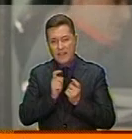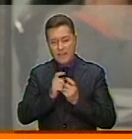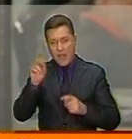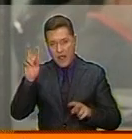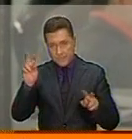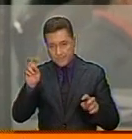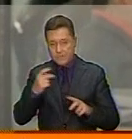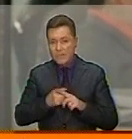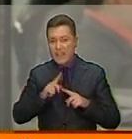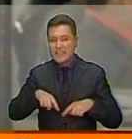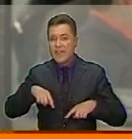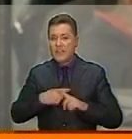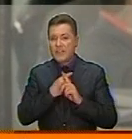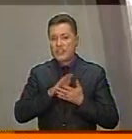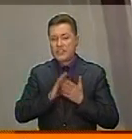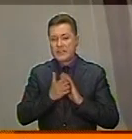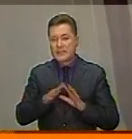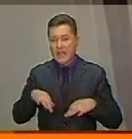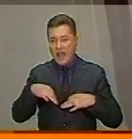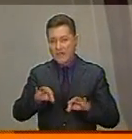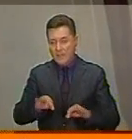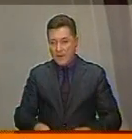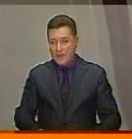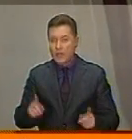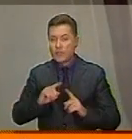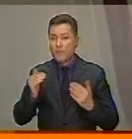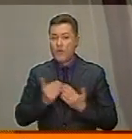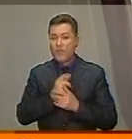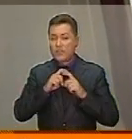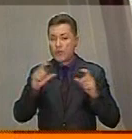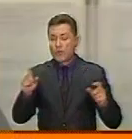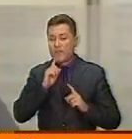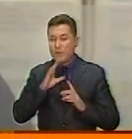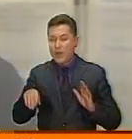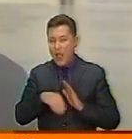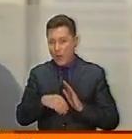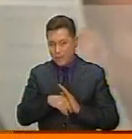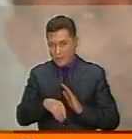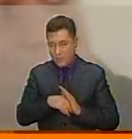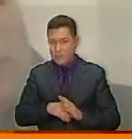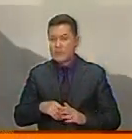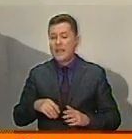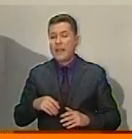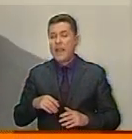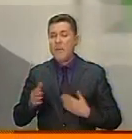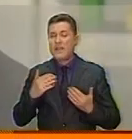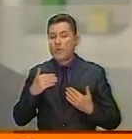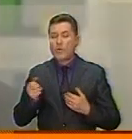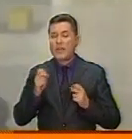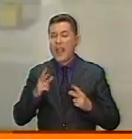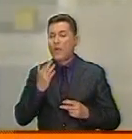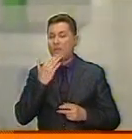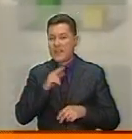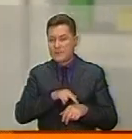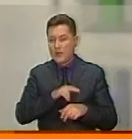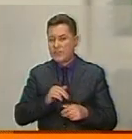це технічний стан автомобілів аби нова структура не стала корупційним клондайком підходить до інспекторів як у новій нацполіції